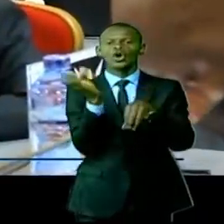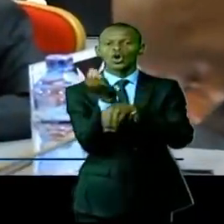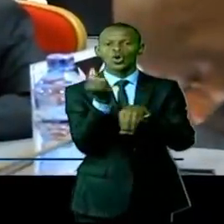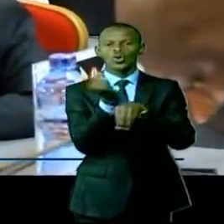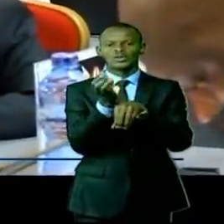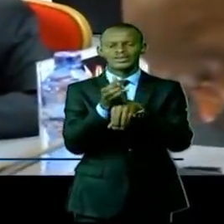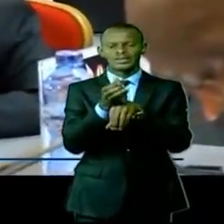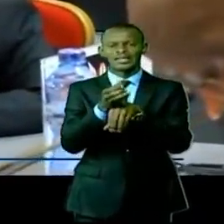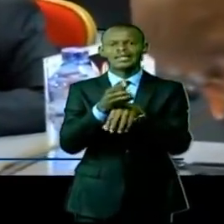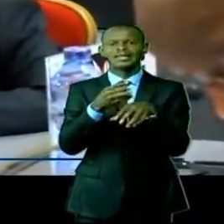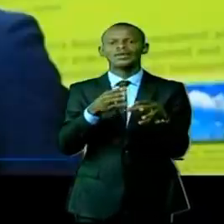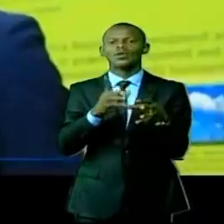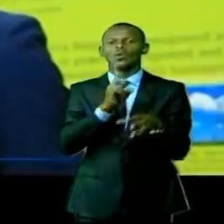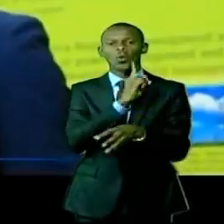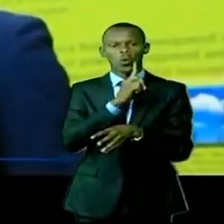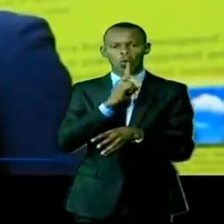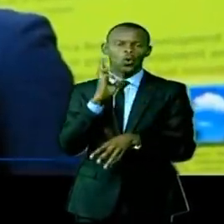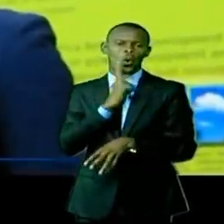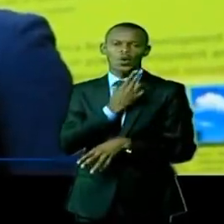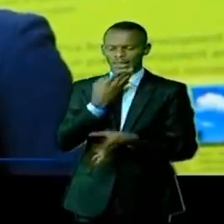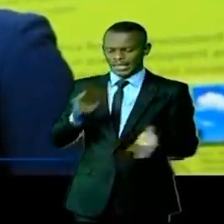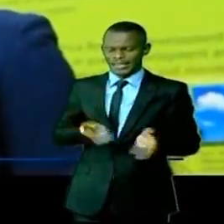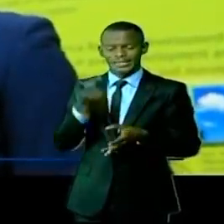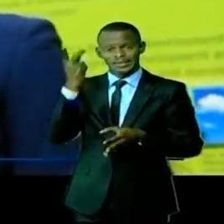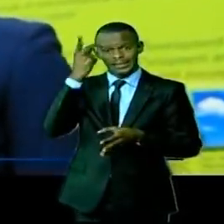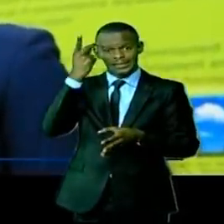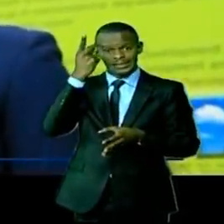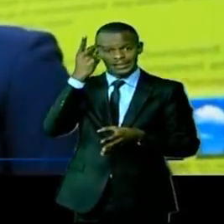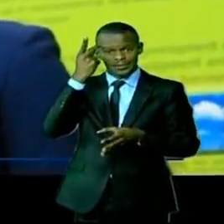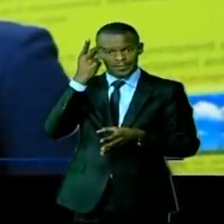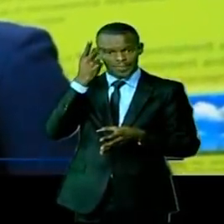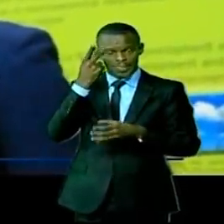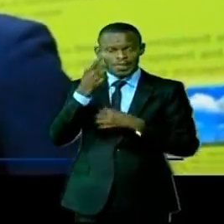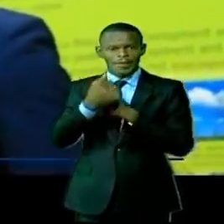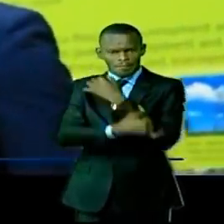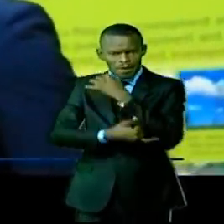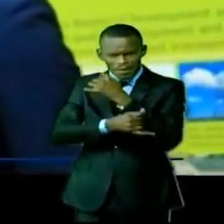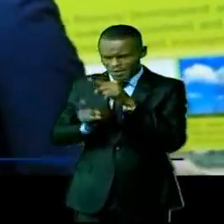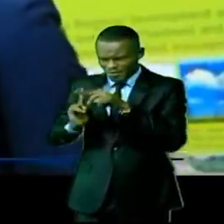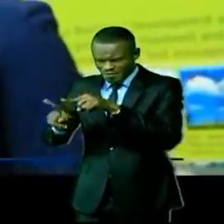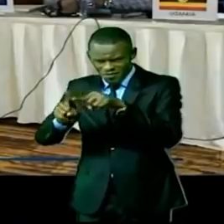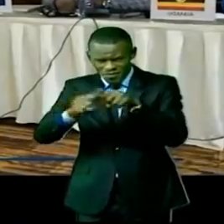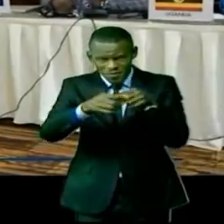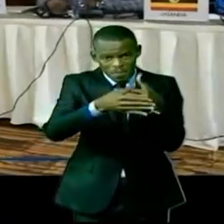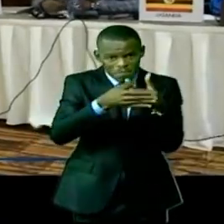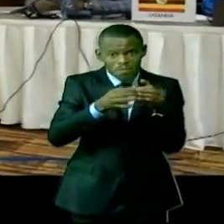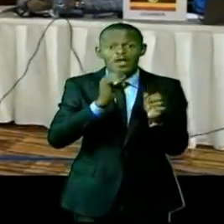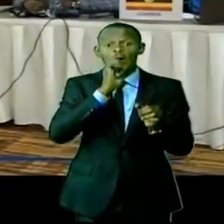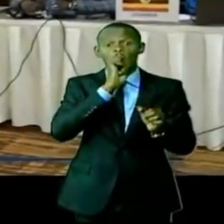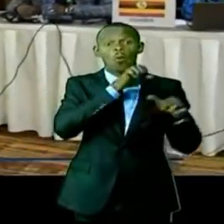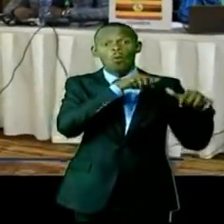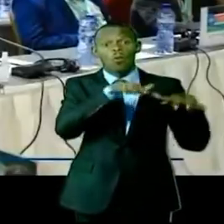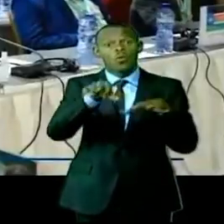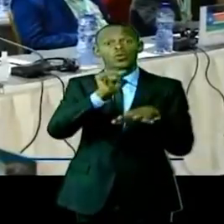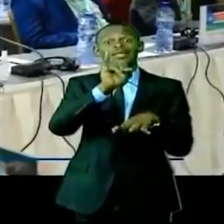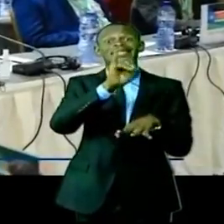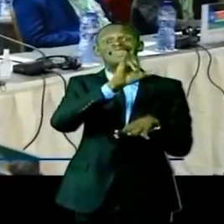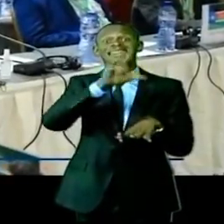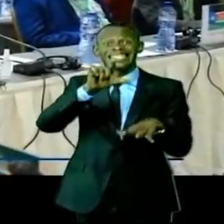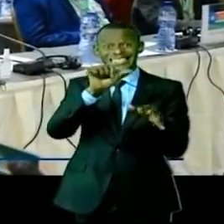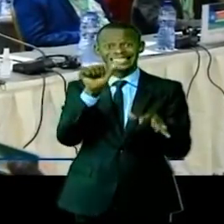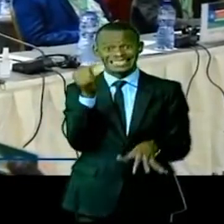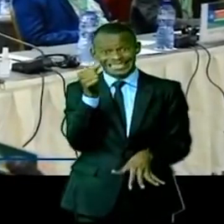En effet, la République démocratique du Congo fait partie des 10 pays qui ont signé pour créer l'initiative du bassin du Nil et sa